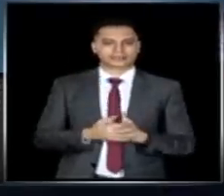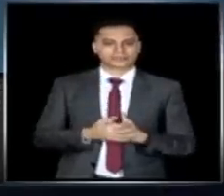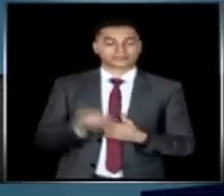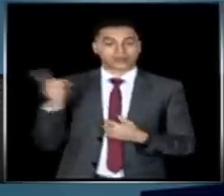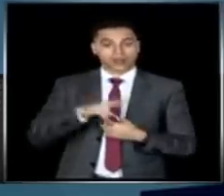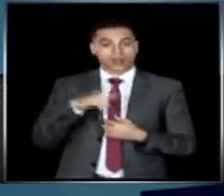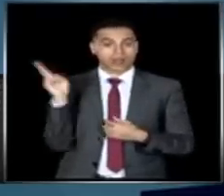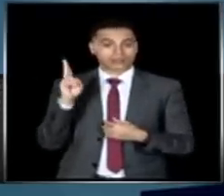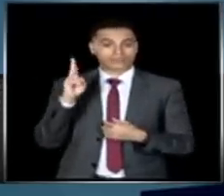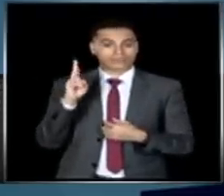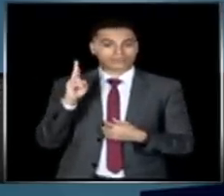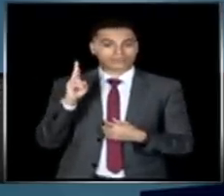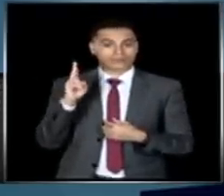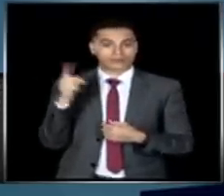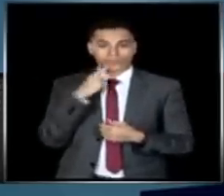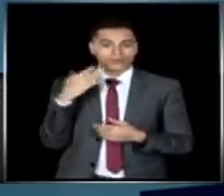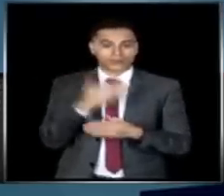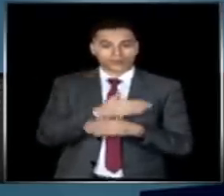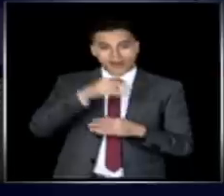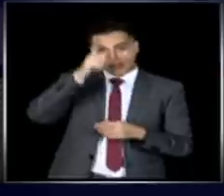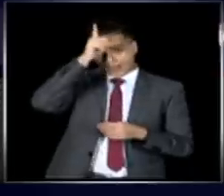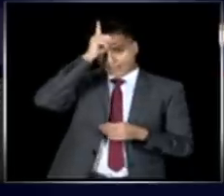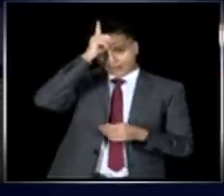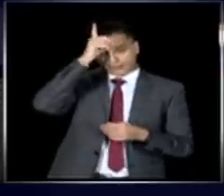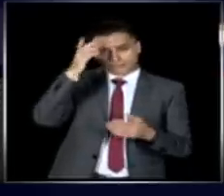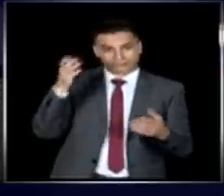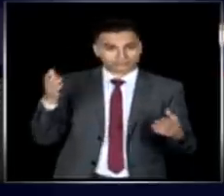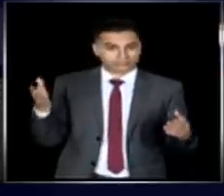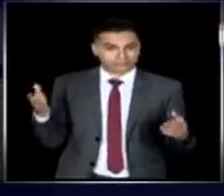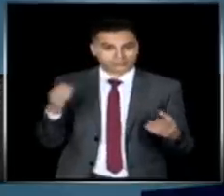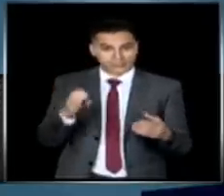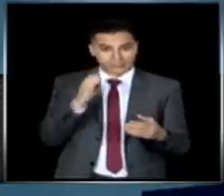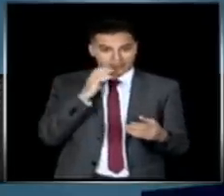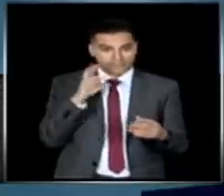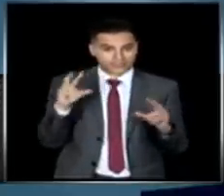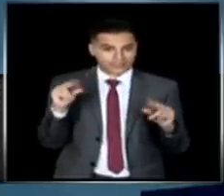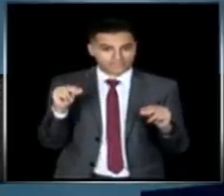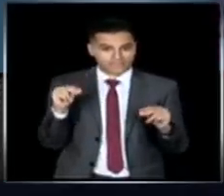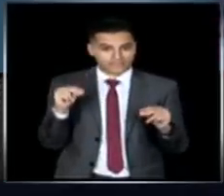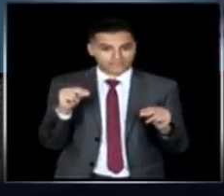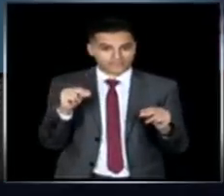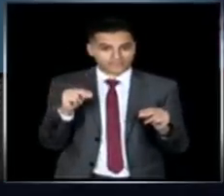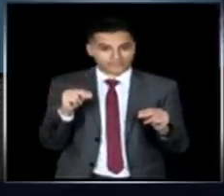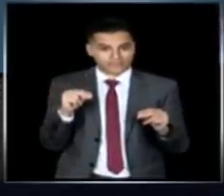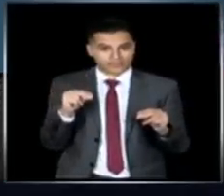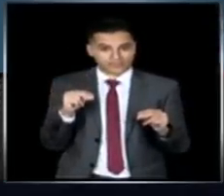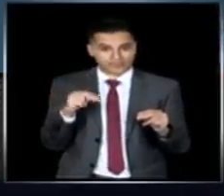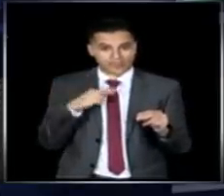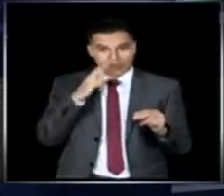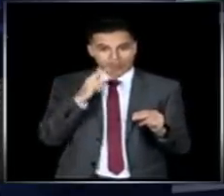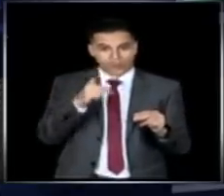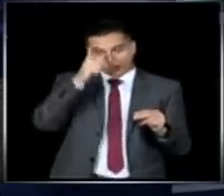خطفت منك البازر. ألمانيا. ألمانيا، نفس إجابتك؟ يعني لو طلعت غلط في إجابة تانية، بس أول إجابة كنت أقولها